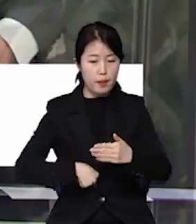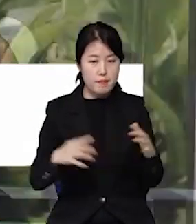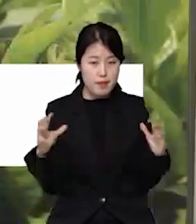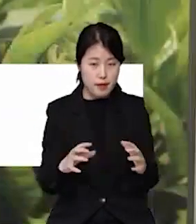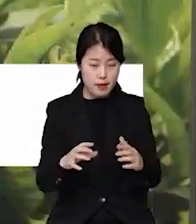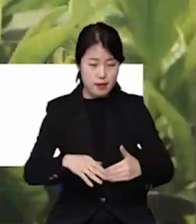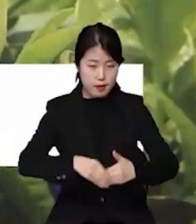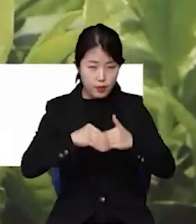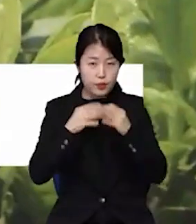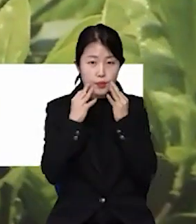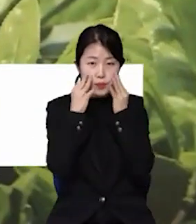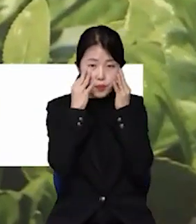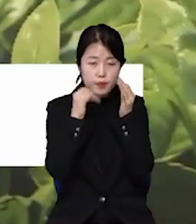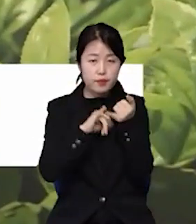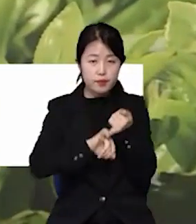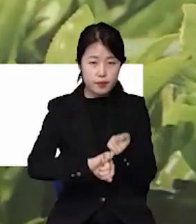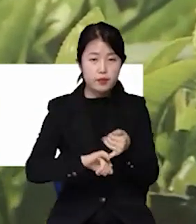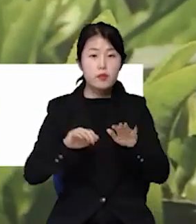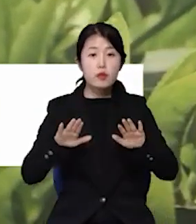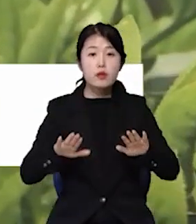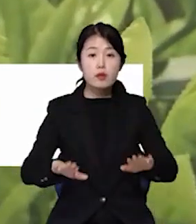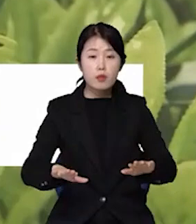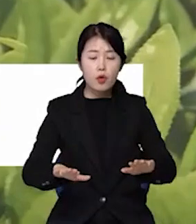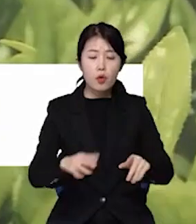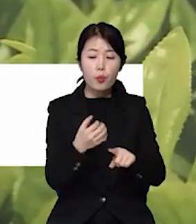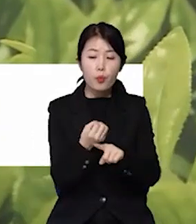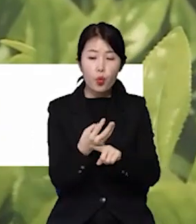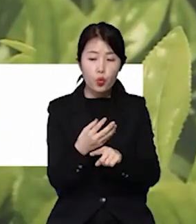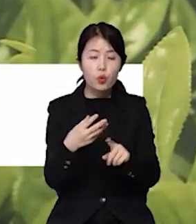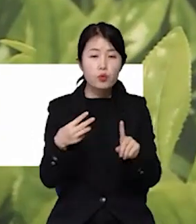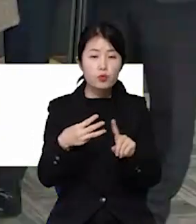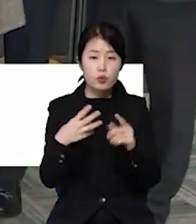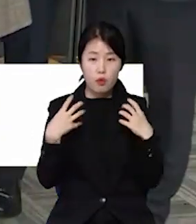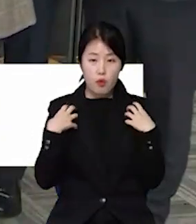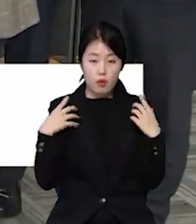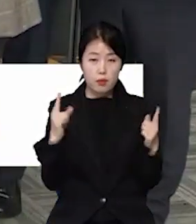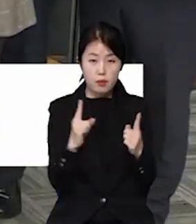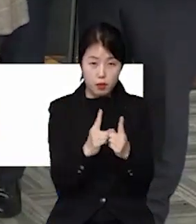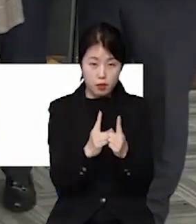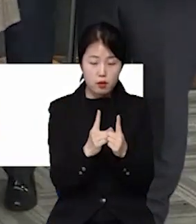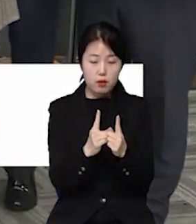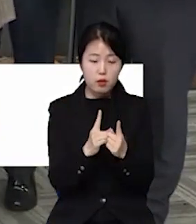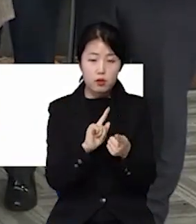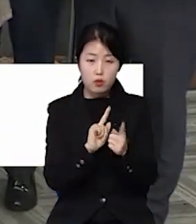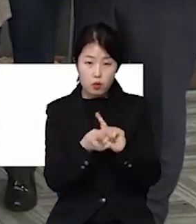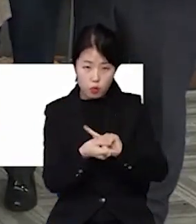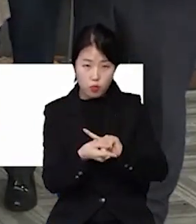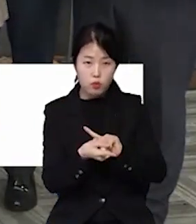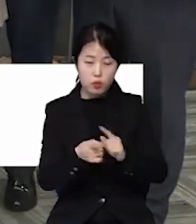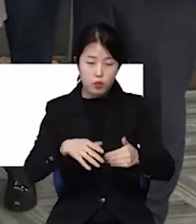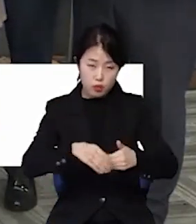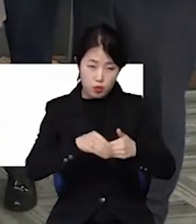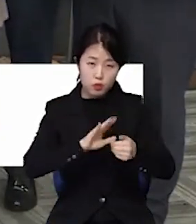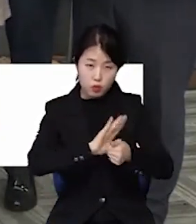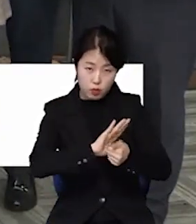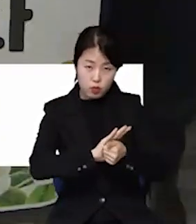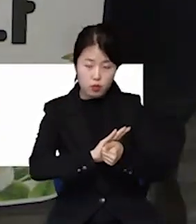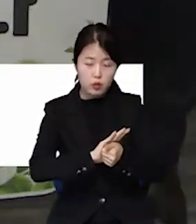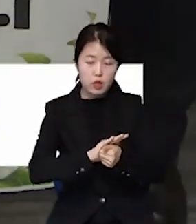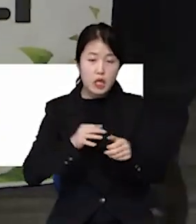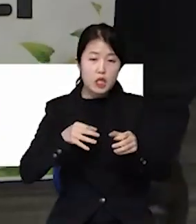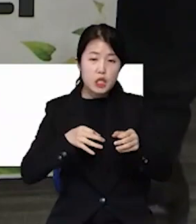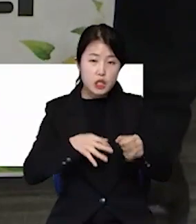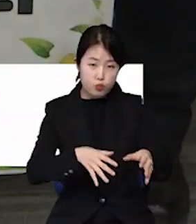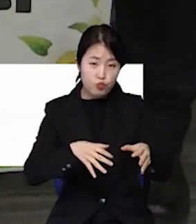약속했습니다. 김 군수와 김 구청장은 보성군청에서 만나 두 지자체의 교류 협력을 강화하고 기부 릴레이